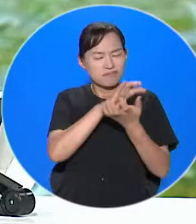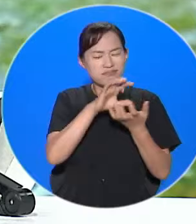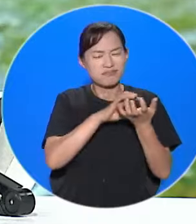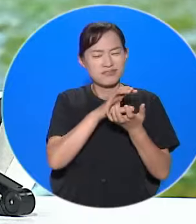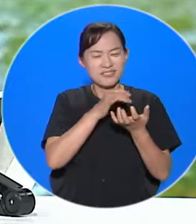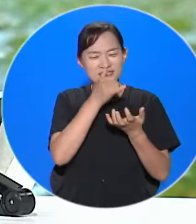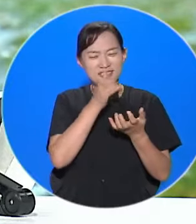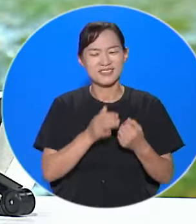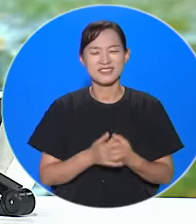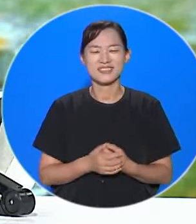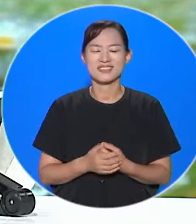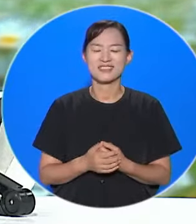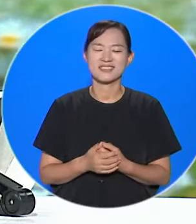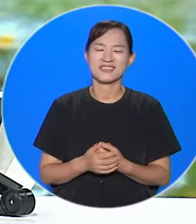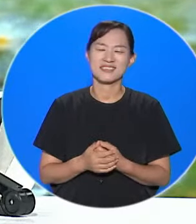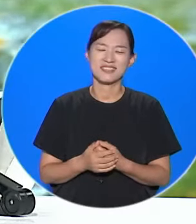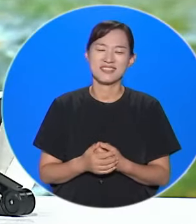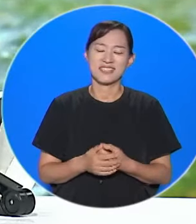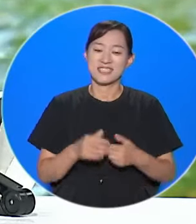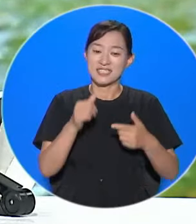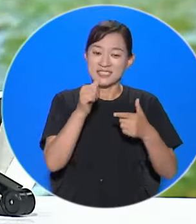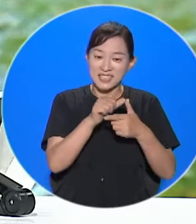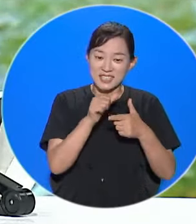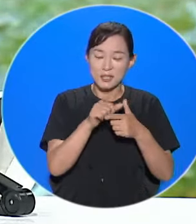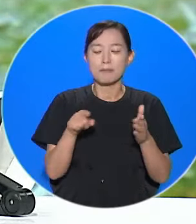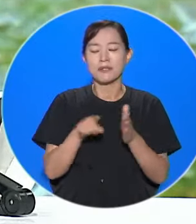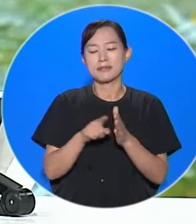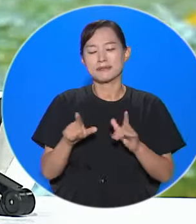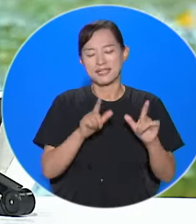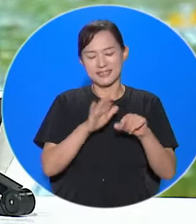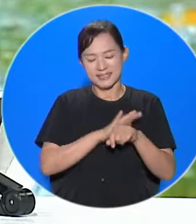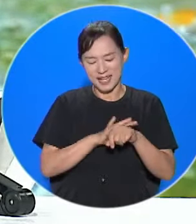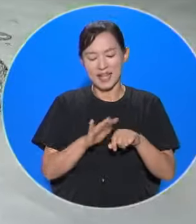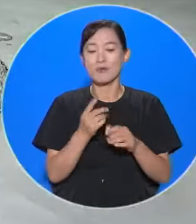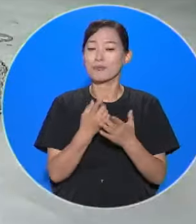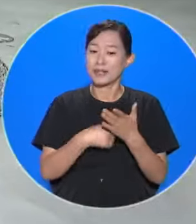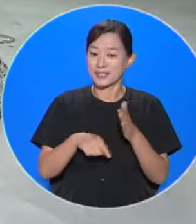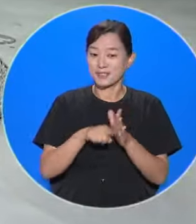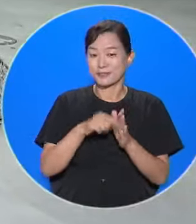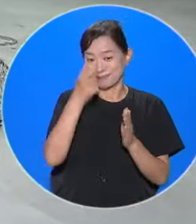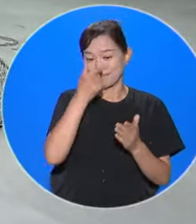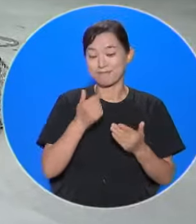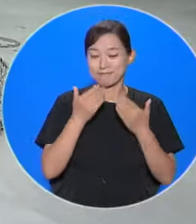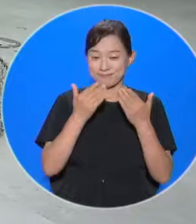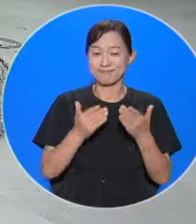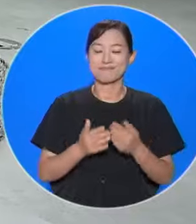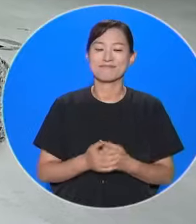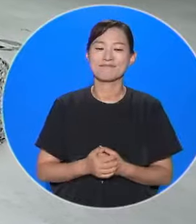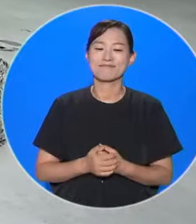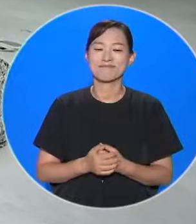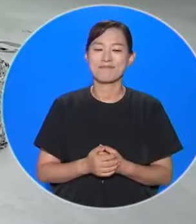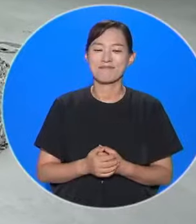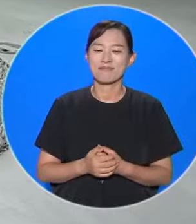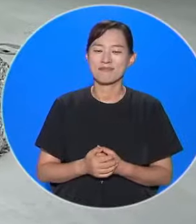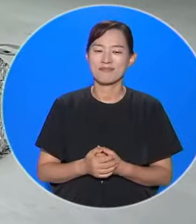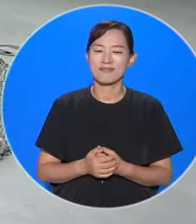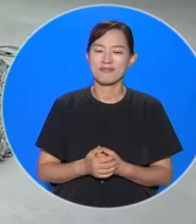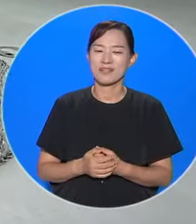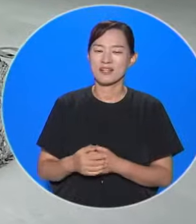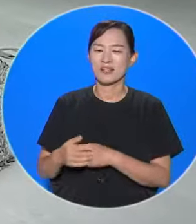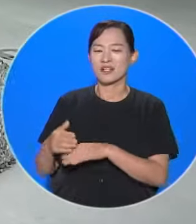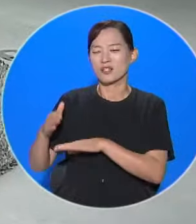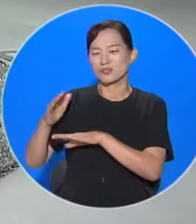네. 그래요, 권사님. 어쨌든 우리 큰아드님 믿음 생활 잘할 수 있도록 그렇게 또 기도하도록 하죠. 네, 손주들